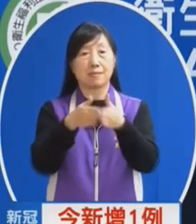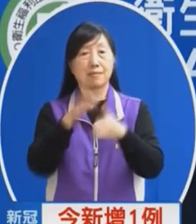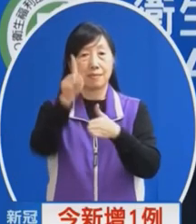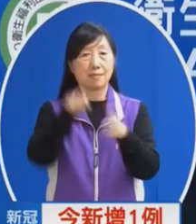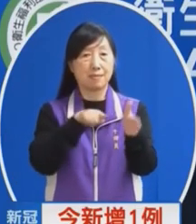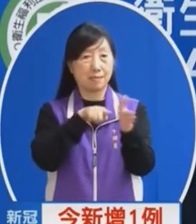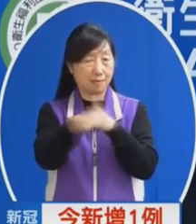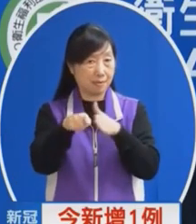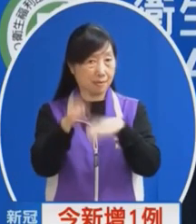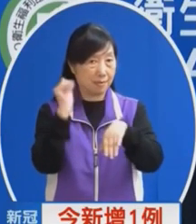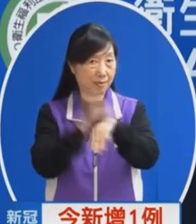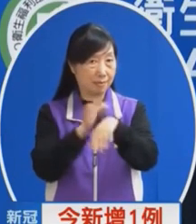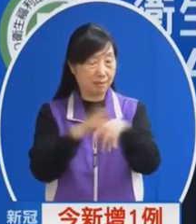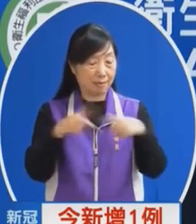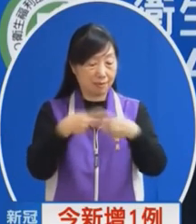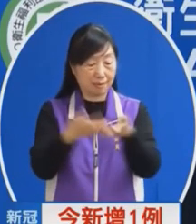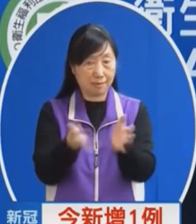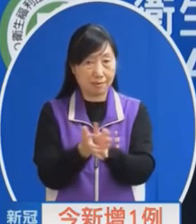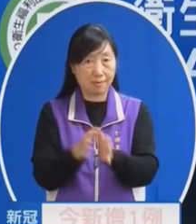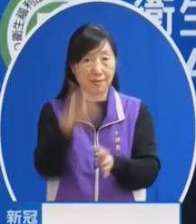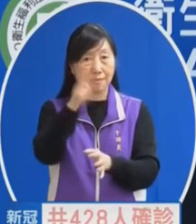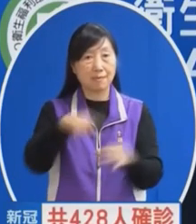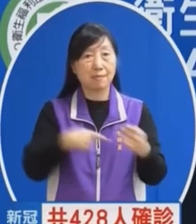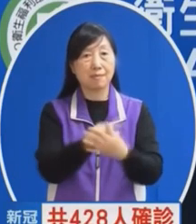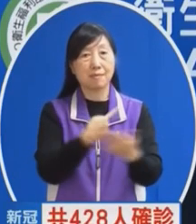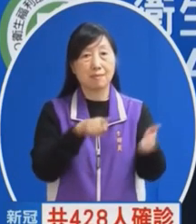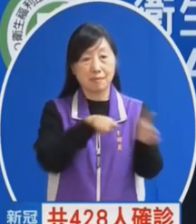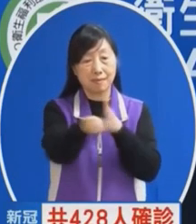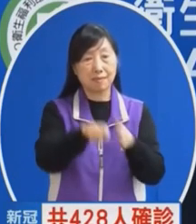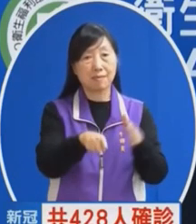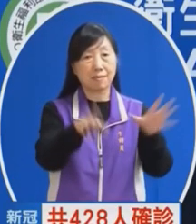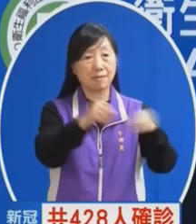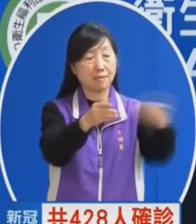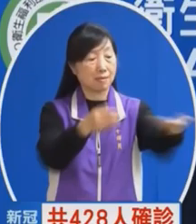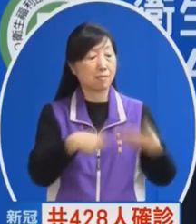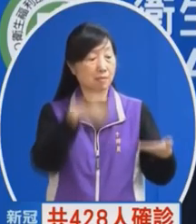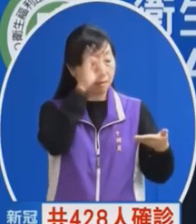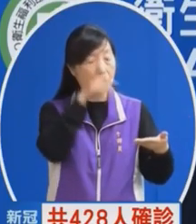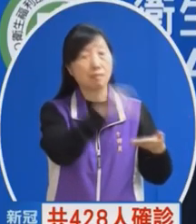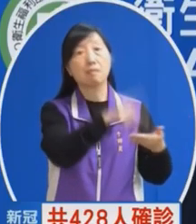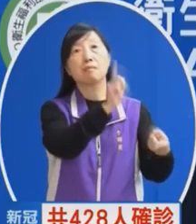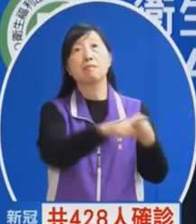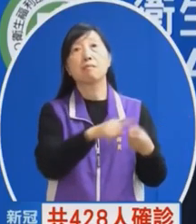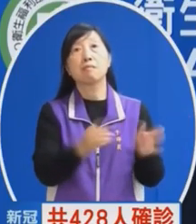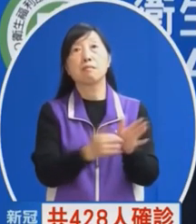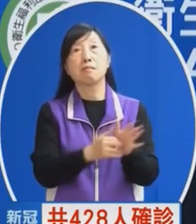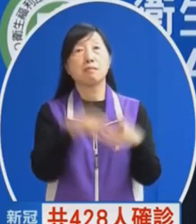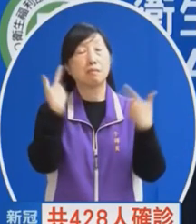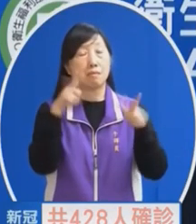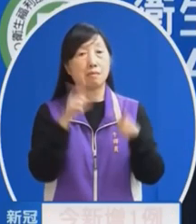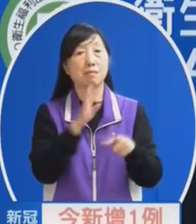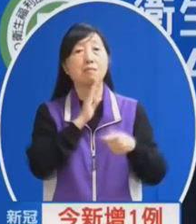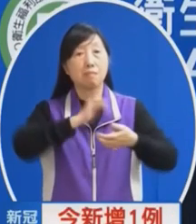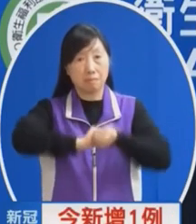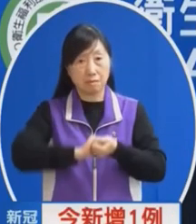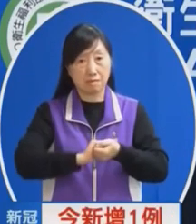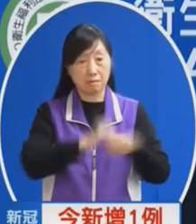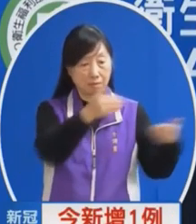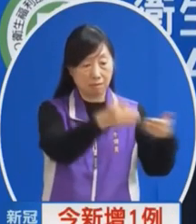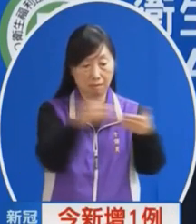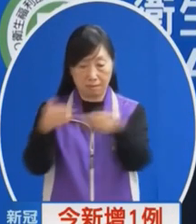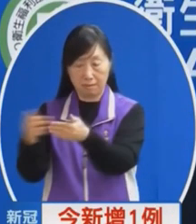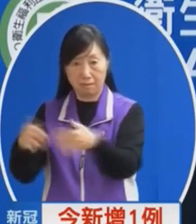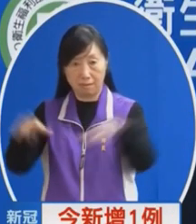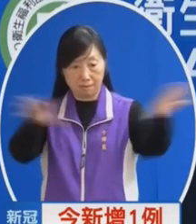组来做判断，它不是这样子一翻两瞪眼，就是说，是就是，不是就不是，那需要大家对整个